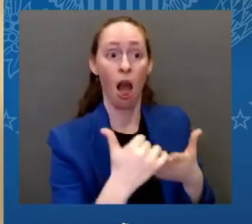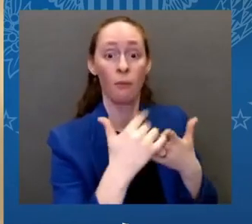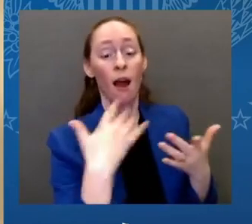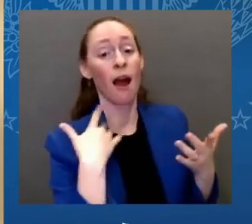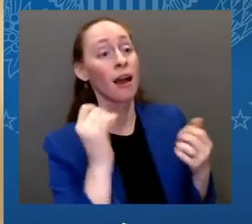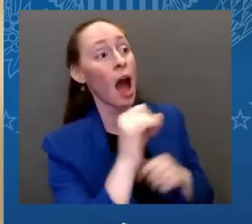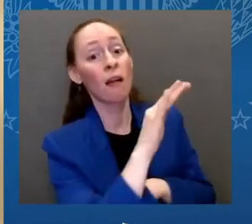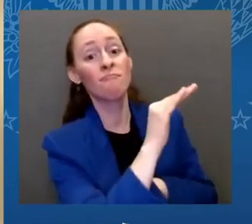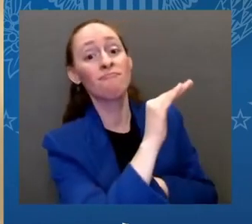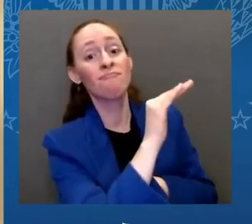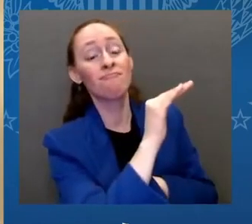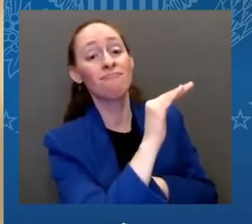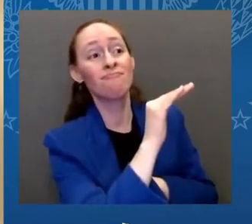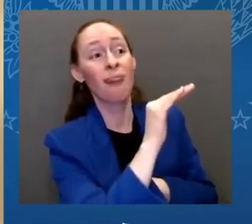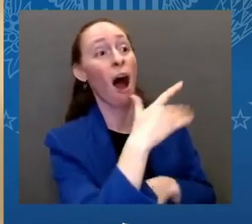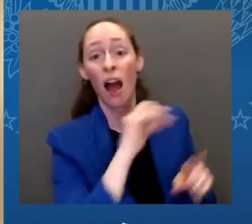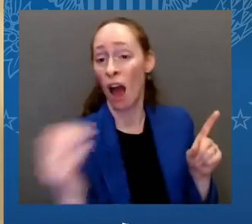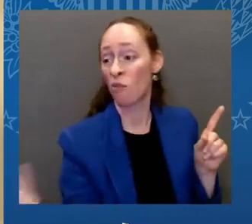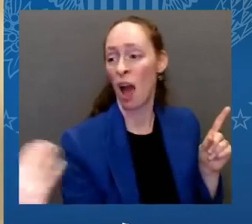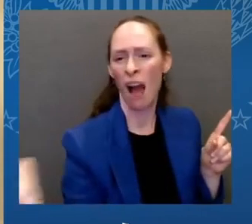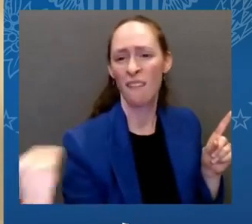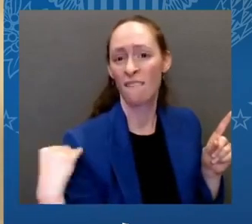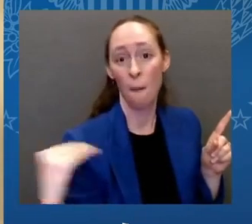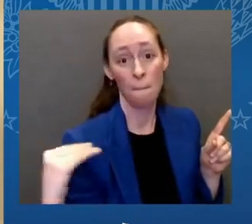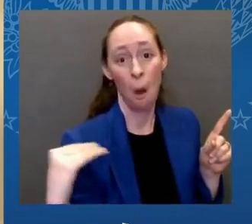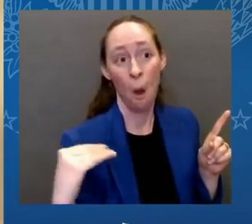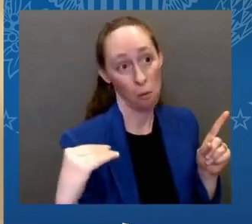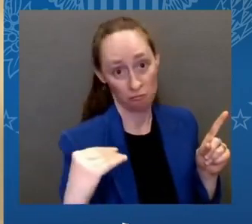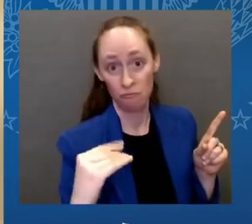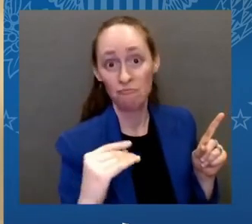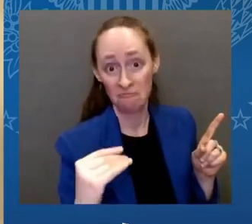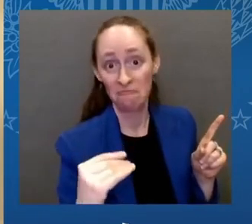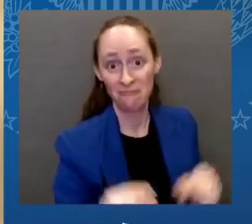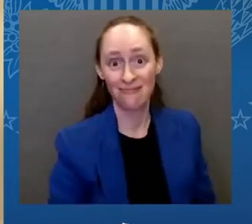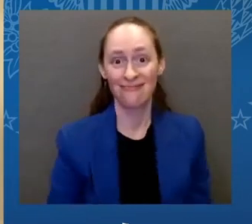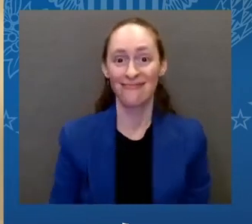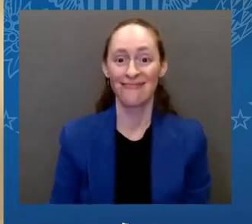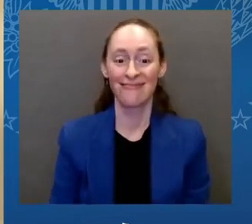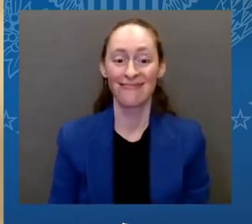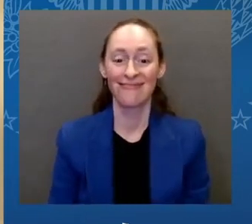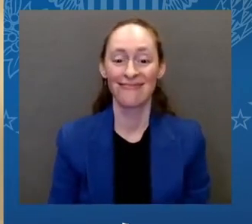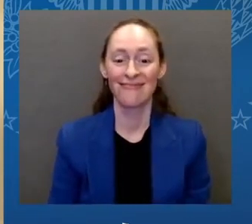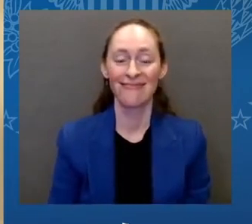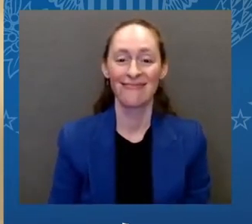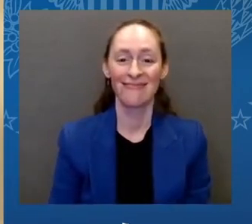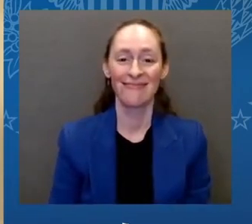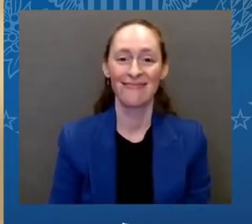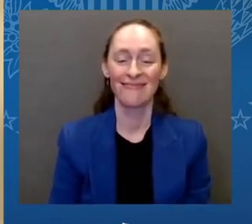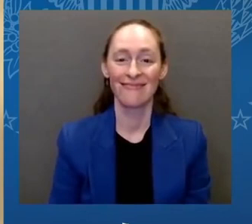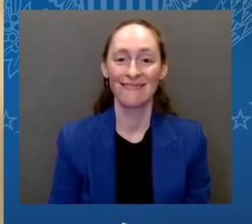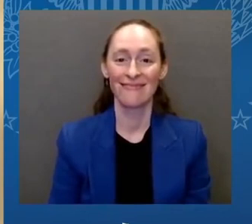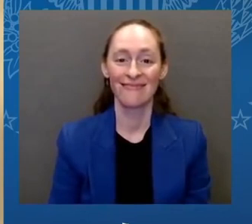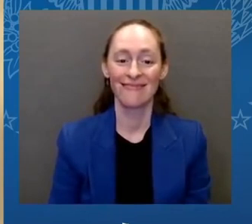That is our life. We are in war. I'm sorry. Ми у позиції війни, перепрошую.